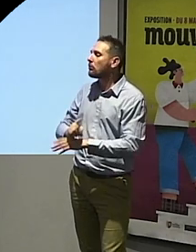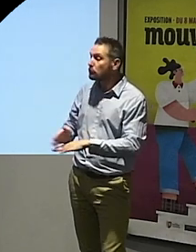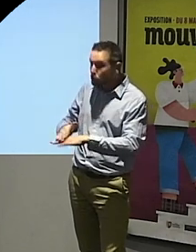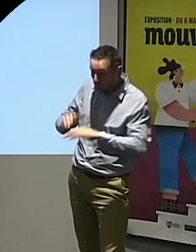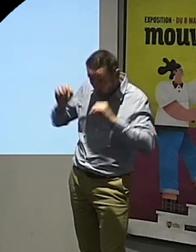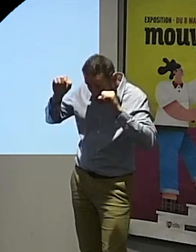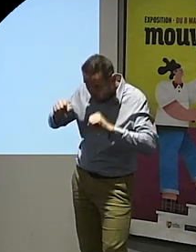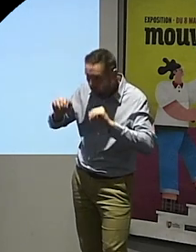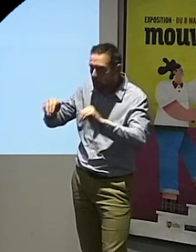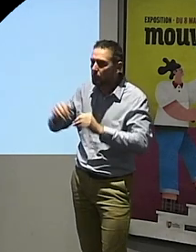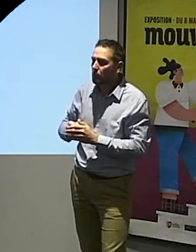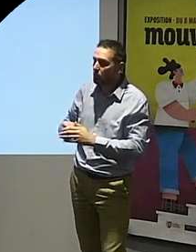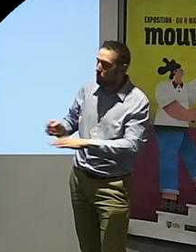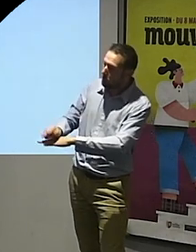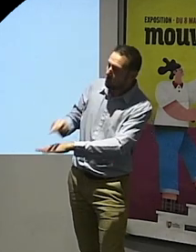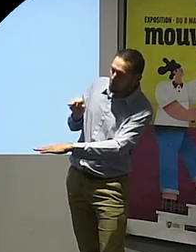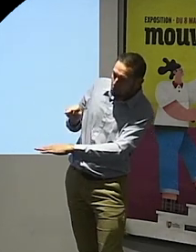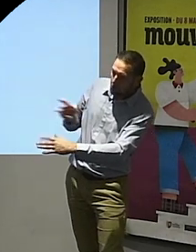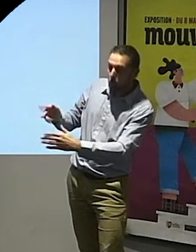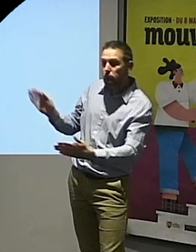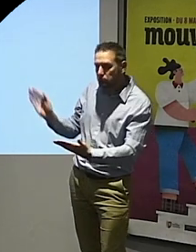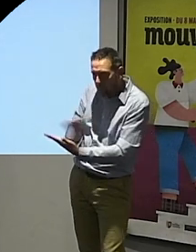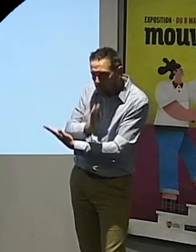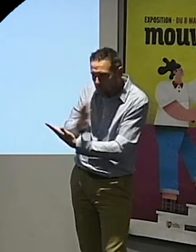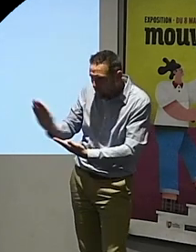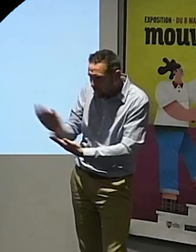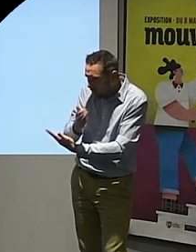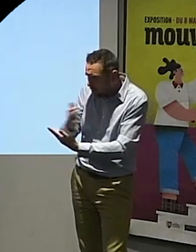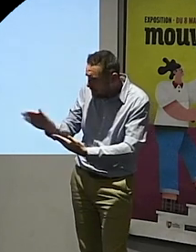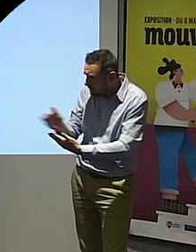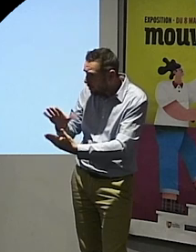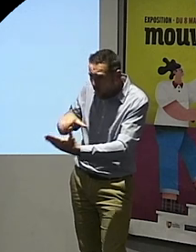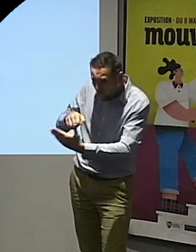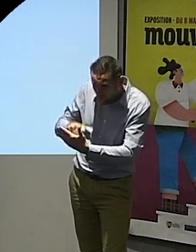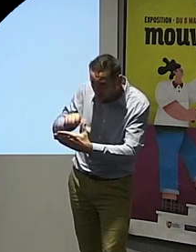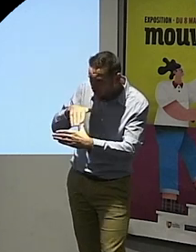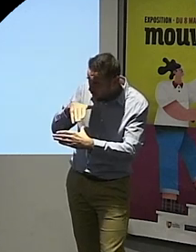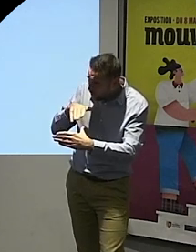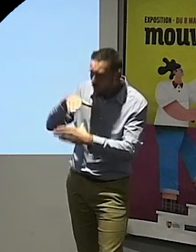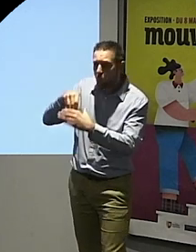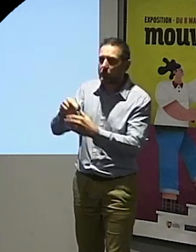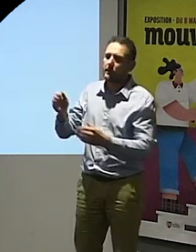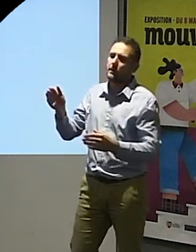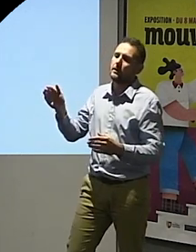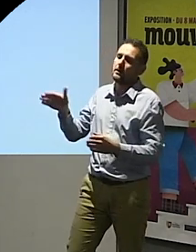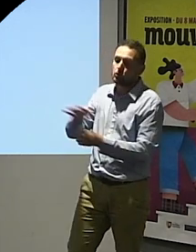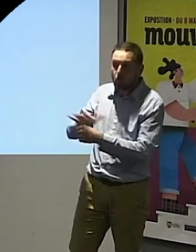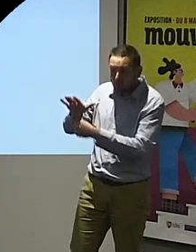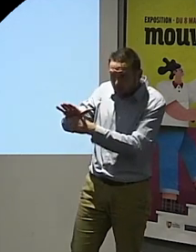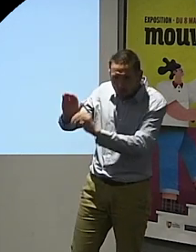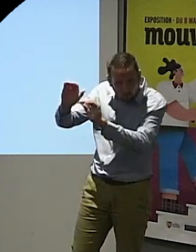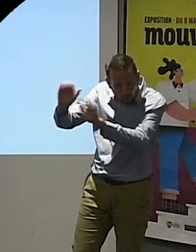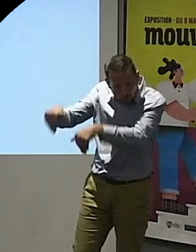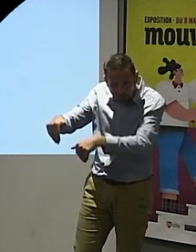de les voir jouer dans de circonstances comme un championnat national. C'est quand même pas rien pour eux. C'est quand